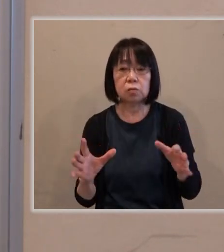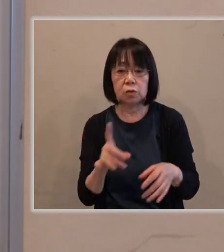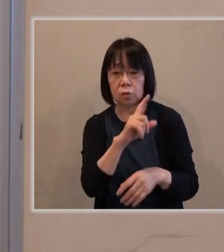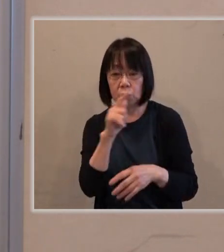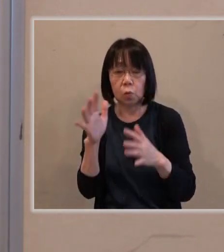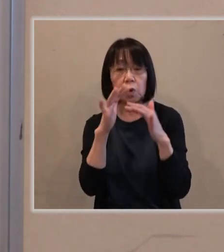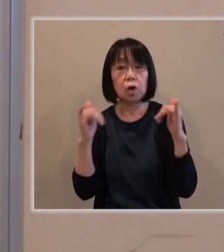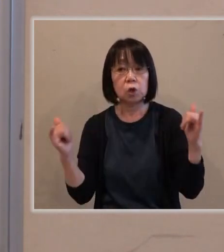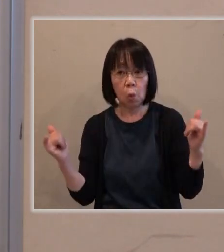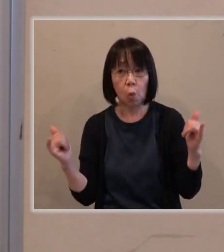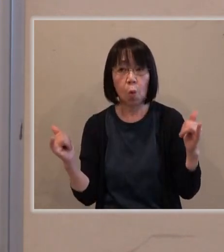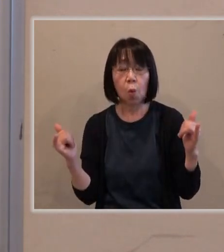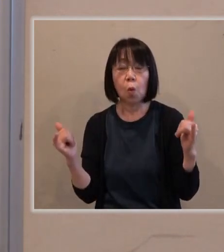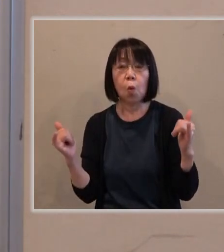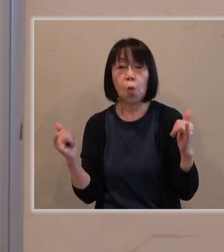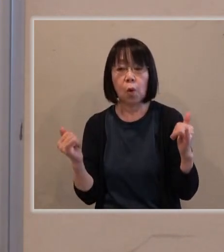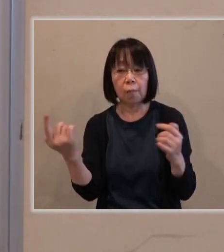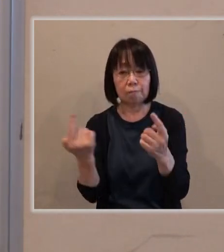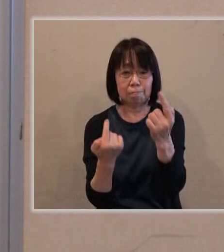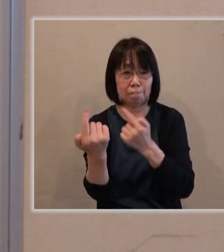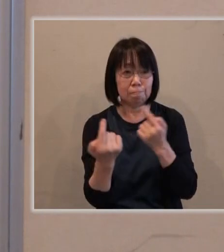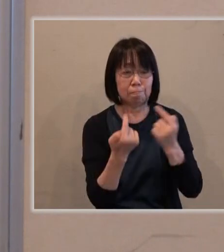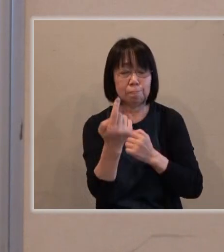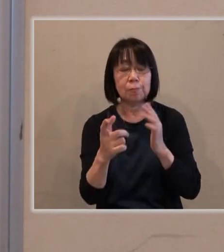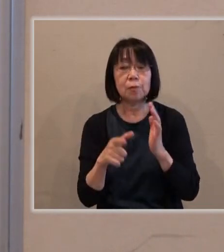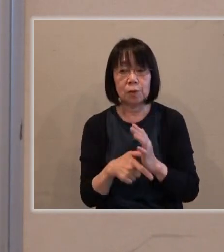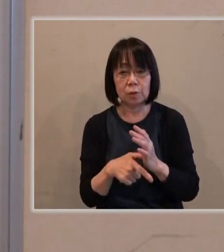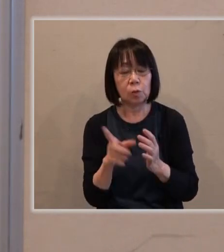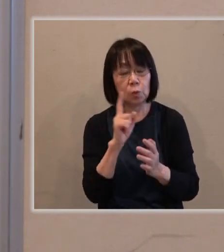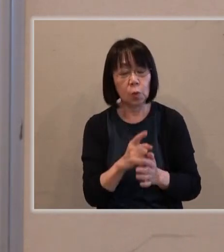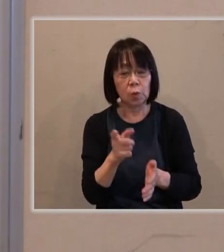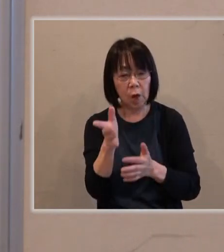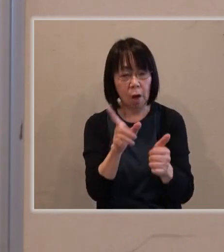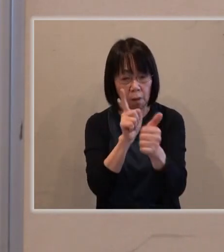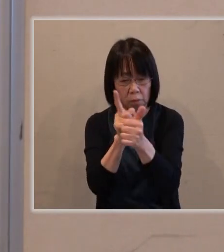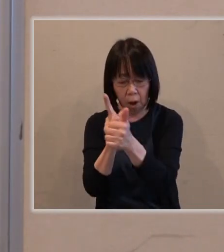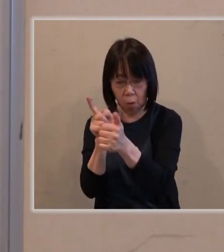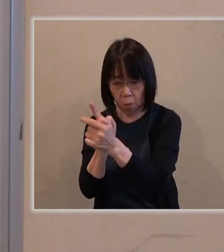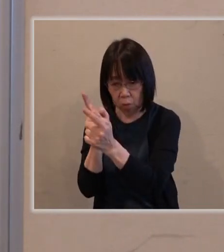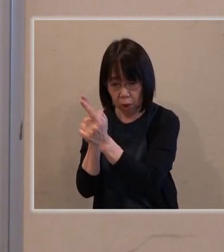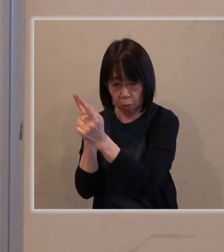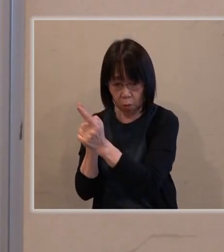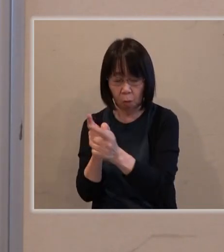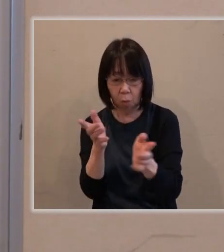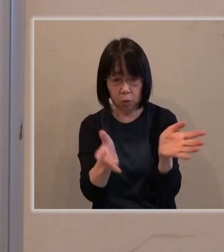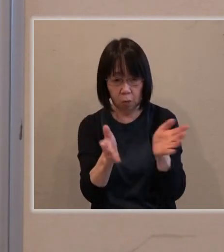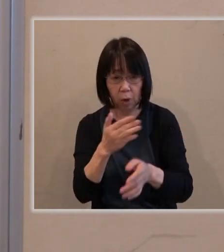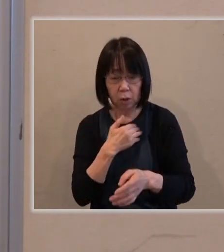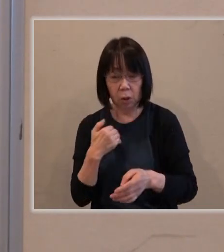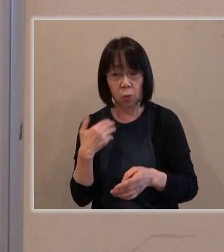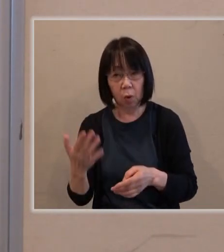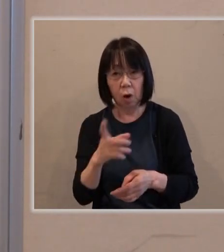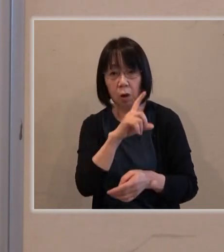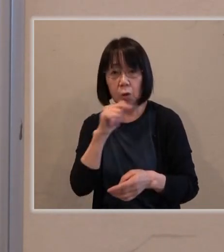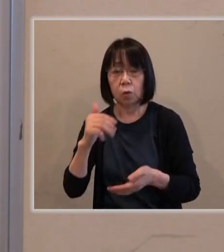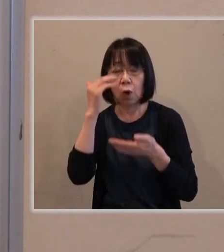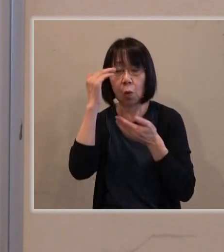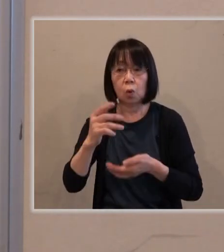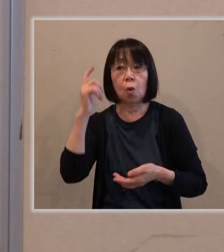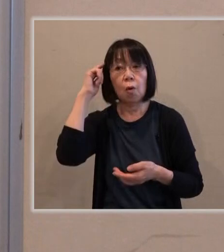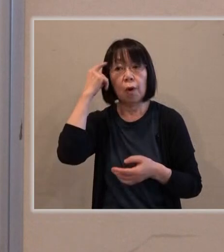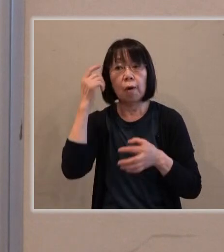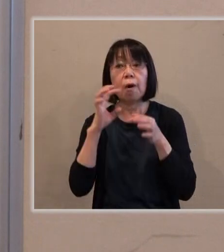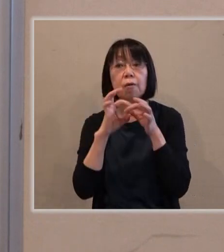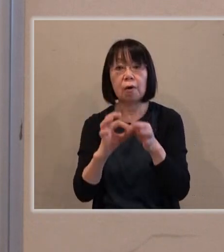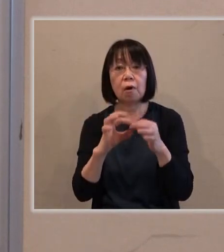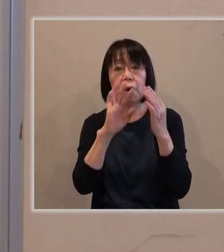ちが、来た時にどういう対応ができるのかとかね、いろんなことを考えながら街づくりしていく必要